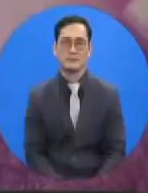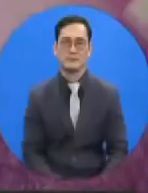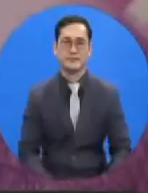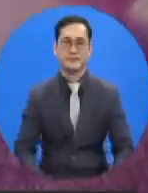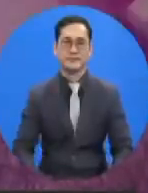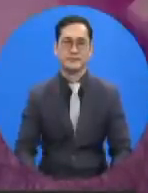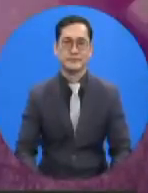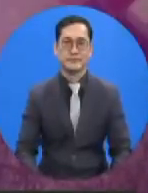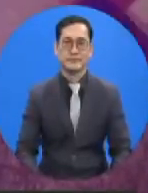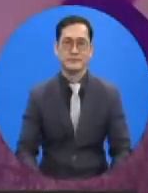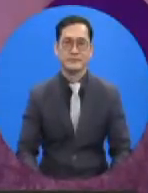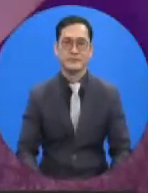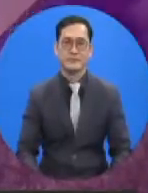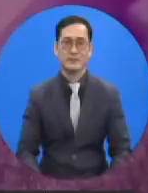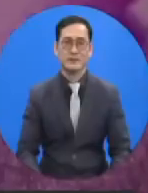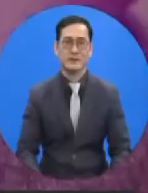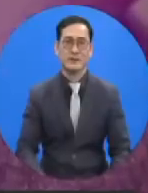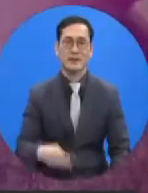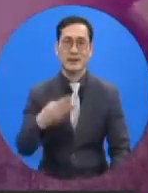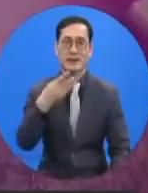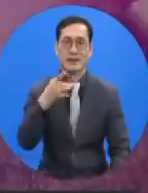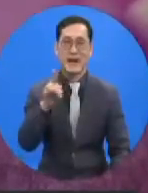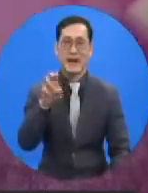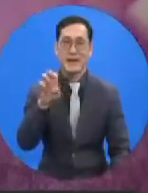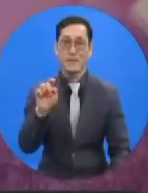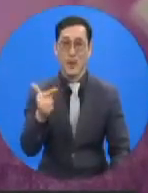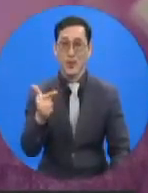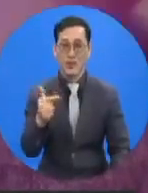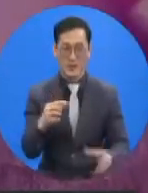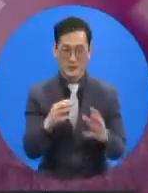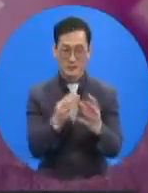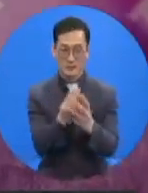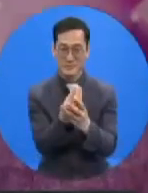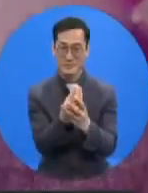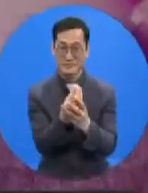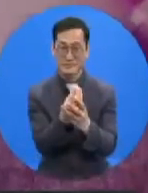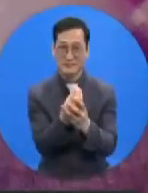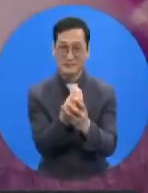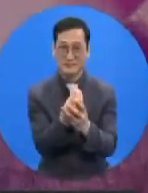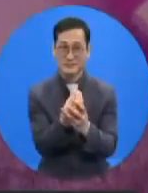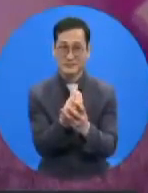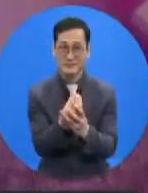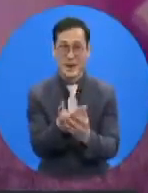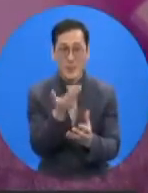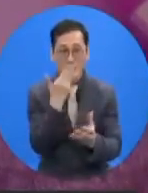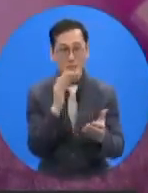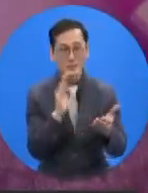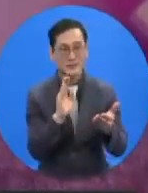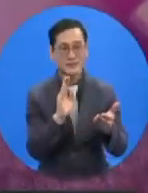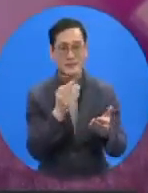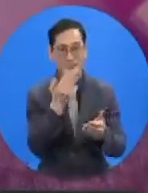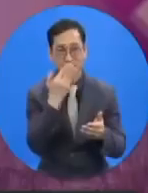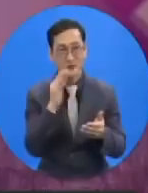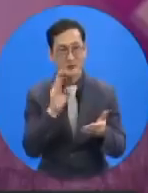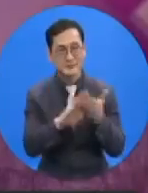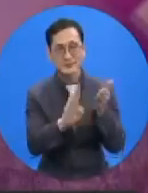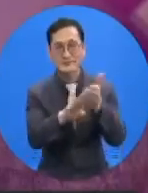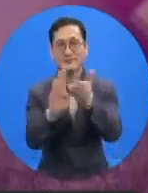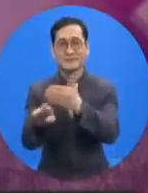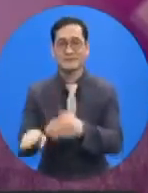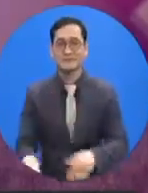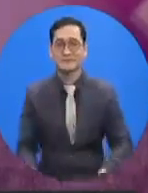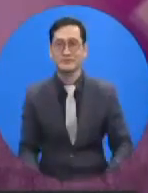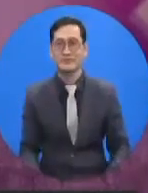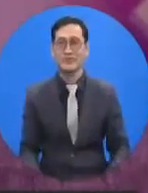아, 레몬을 그냥 문희장께서 맛있게 드세요. 이거를 네네. 앞서서 오영환 민주통합당 후보가 아버지 편지를